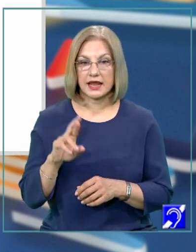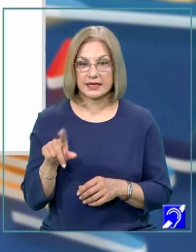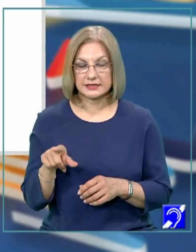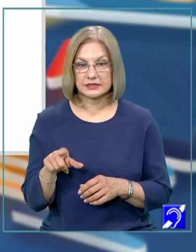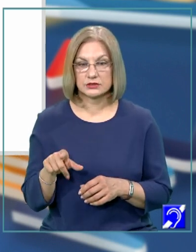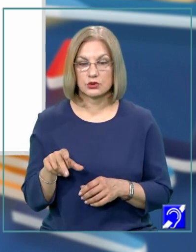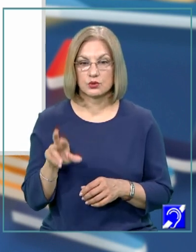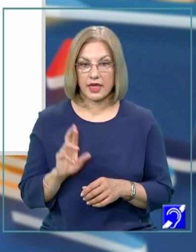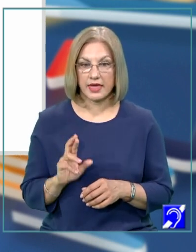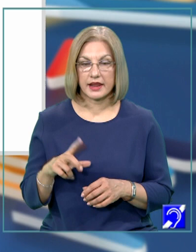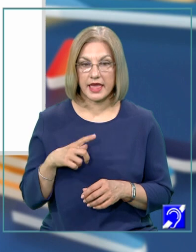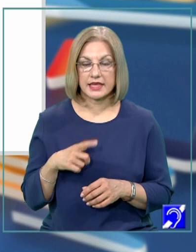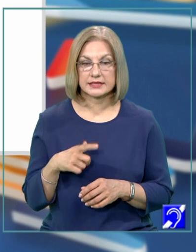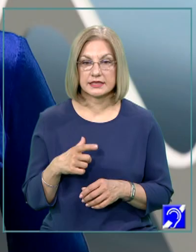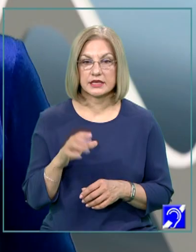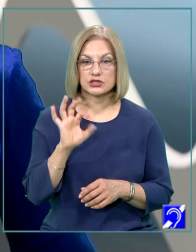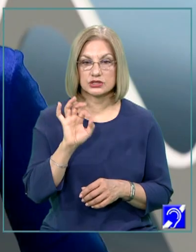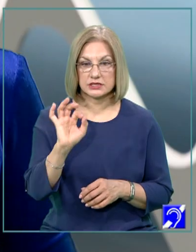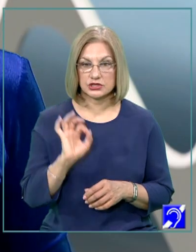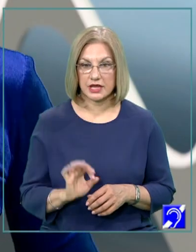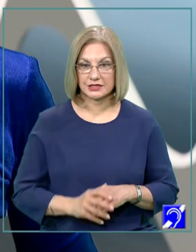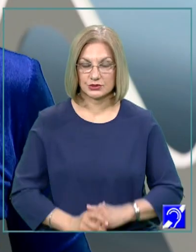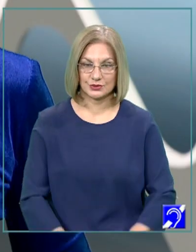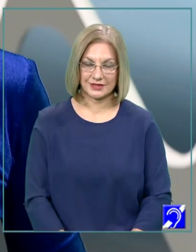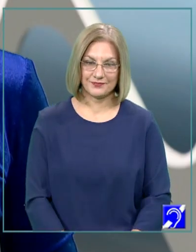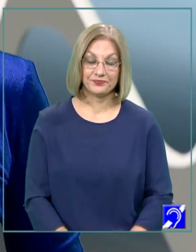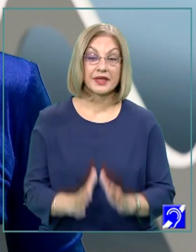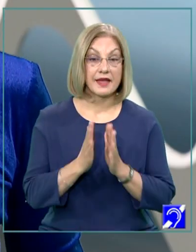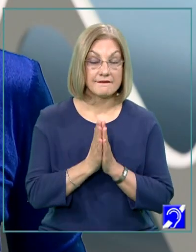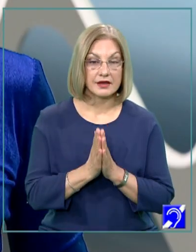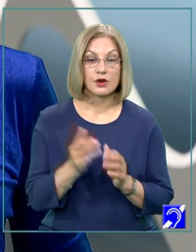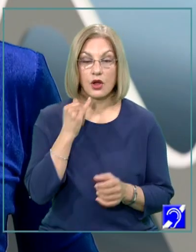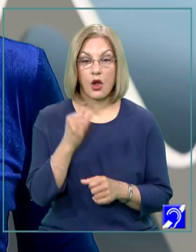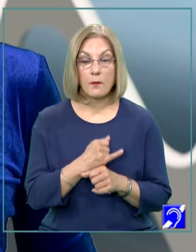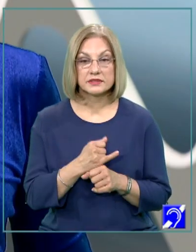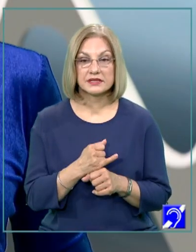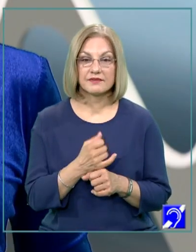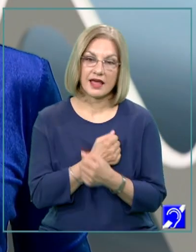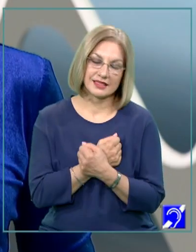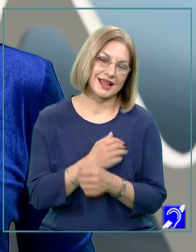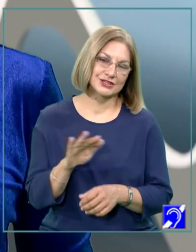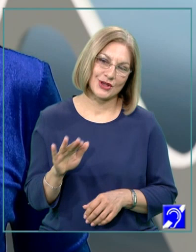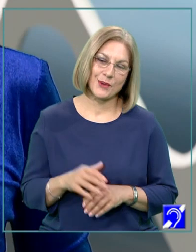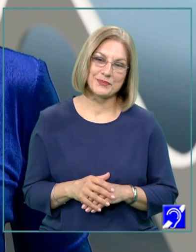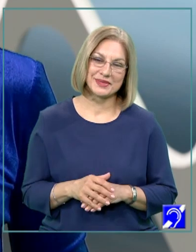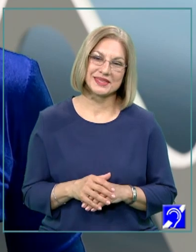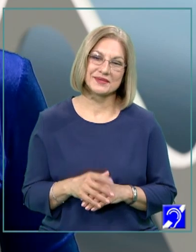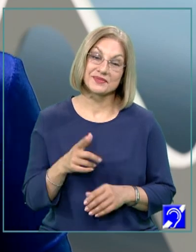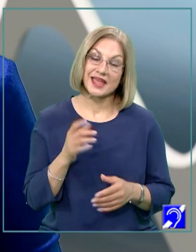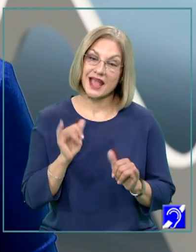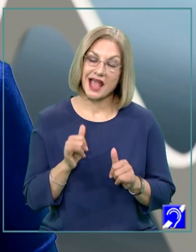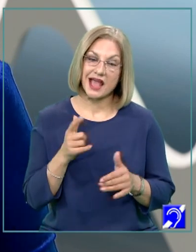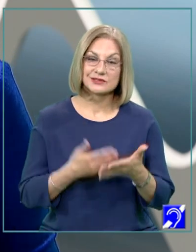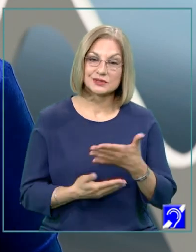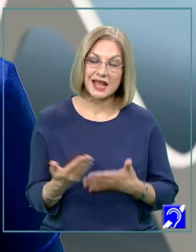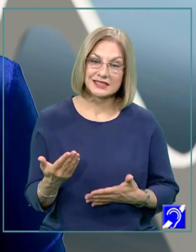rezistență R este 50% vă rog să Observați dragi copii că în cazul transferului